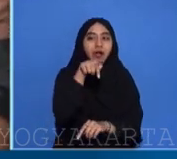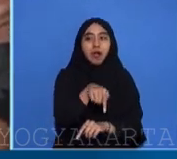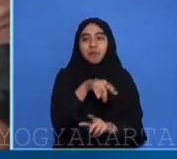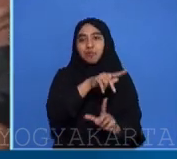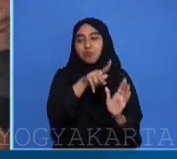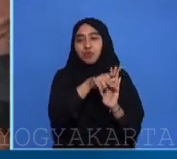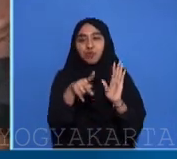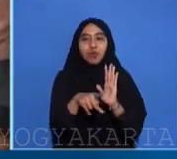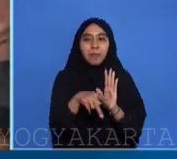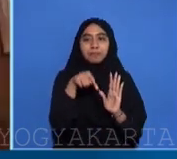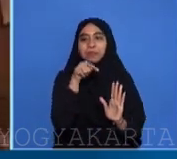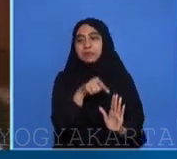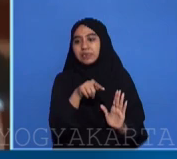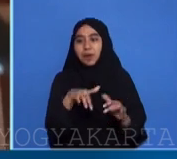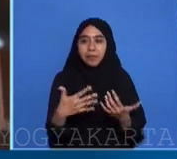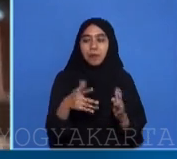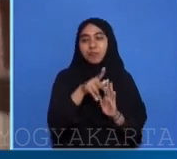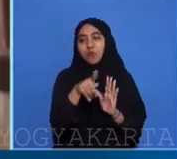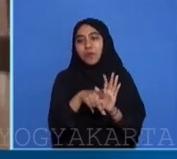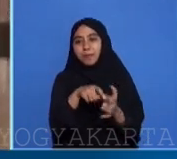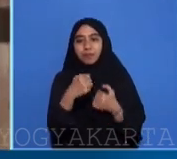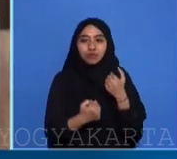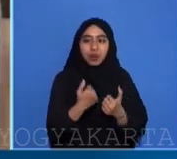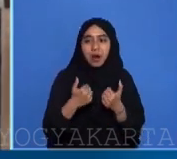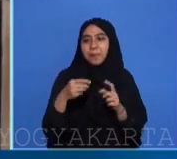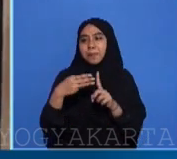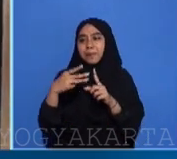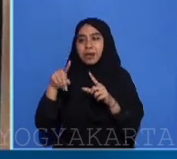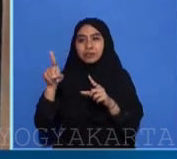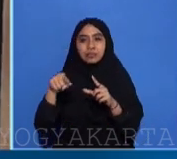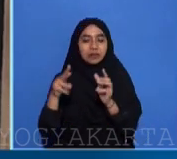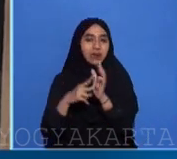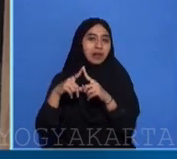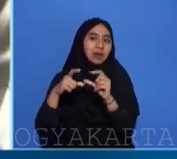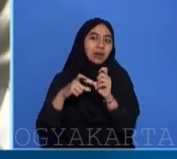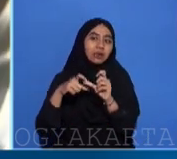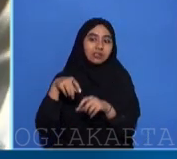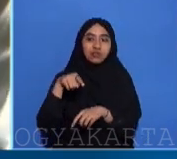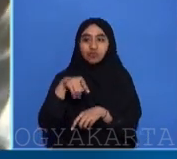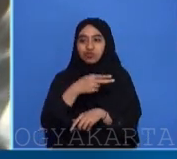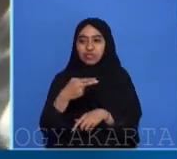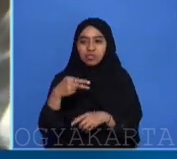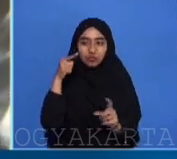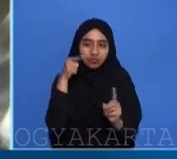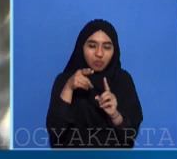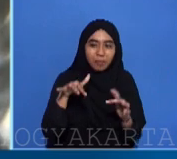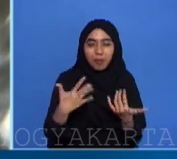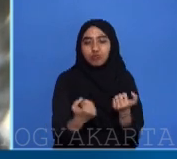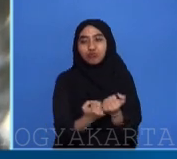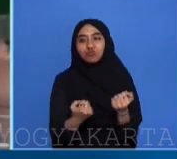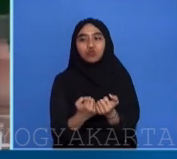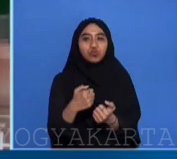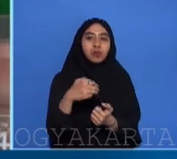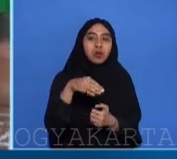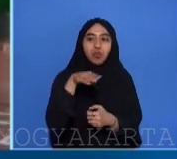Balai ternak merupakan salah satu program produktif dari baznas RI untuk tujuan kemandirian ekonomi para peternak mustahik